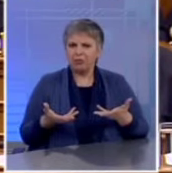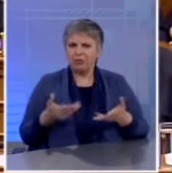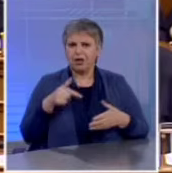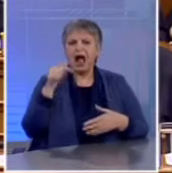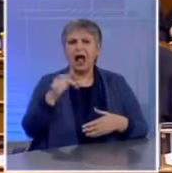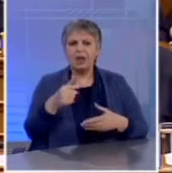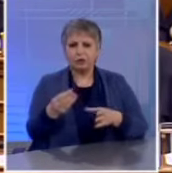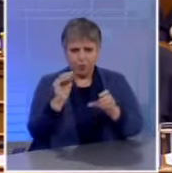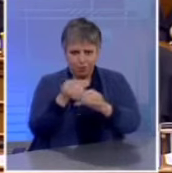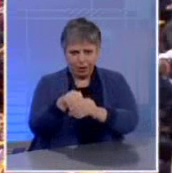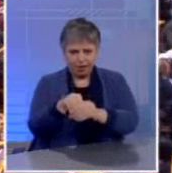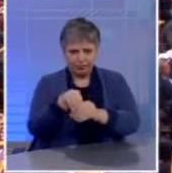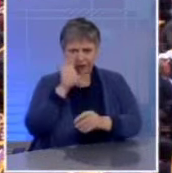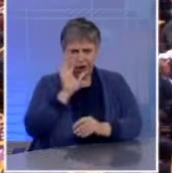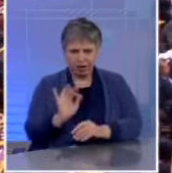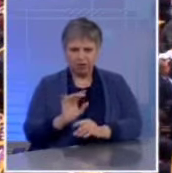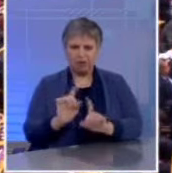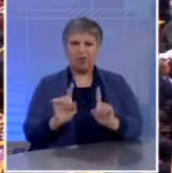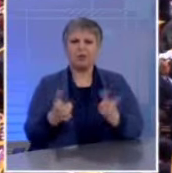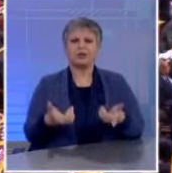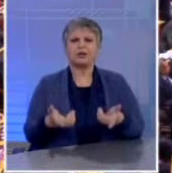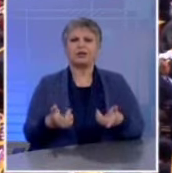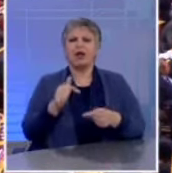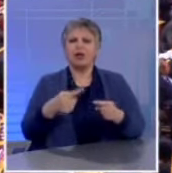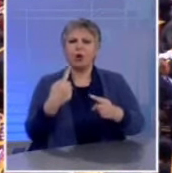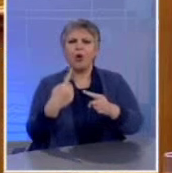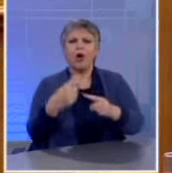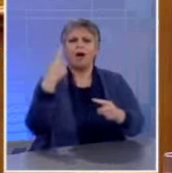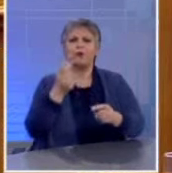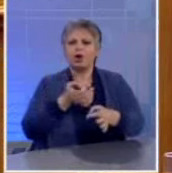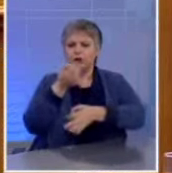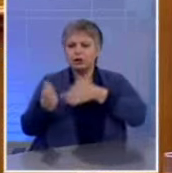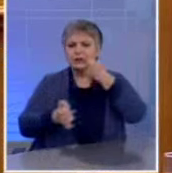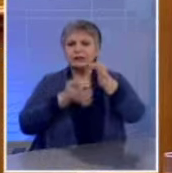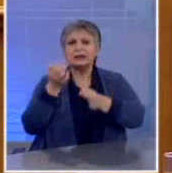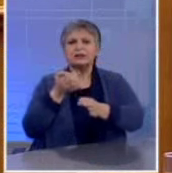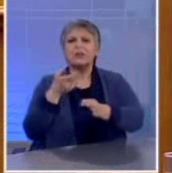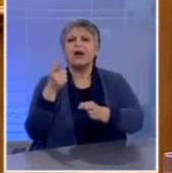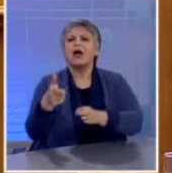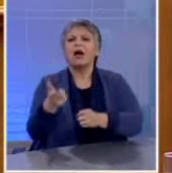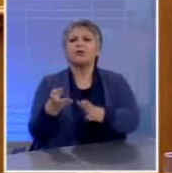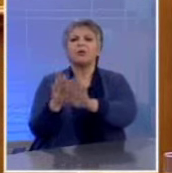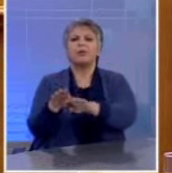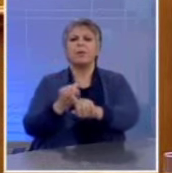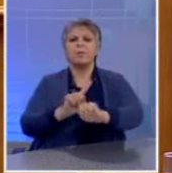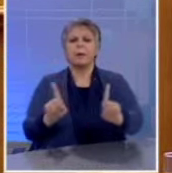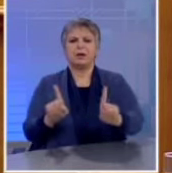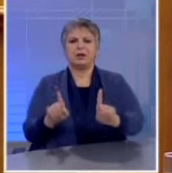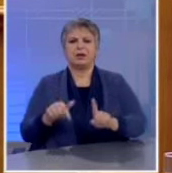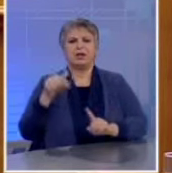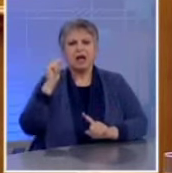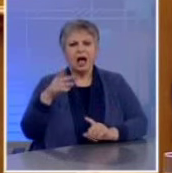Αυτές είναι παρέμβασεις. Χωρίς προσχήματα, χωρίς ντροπή και χωρίς